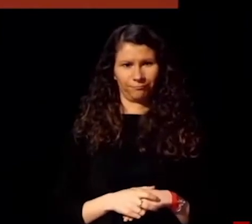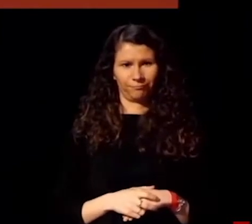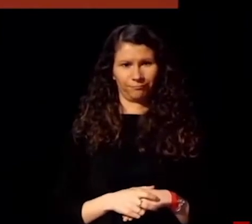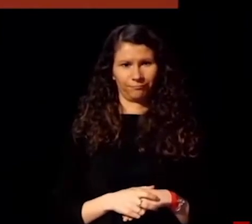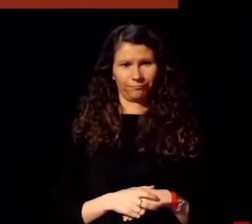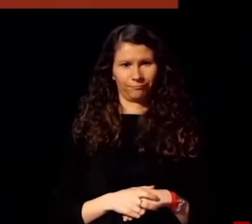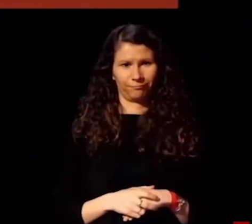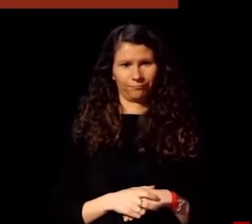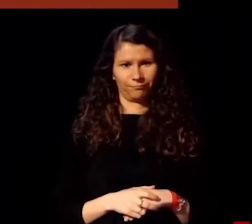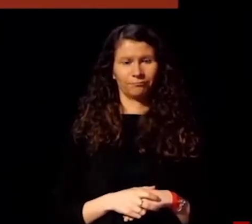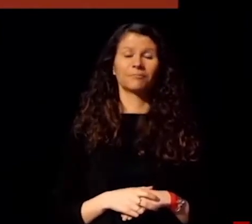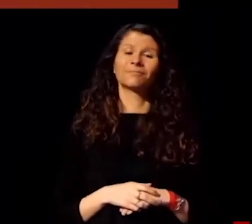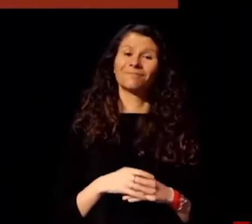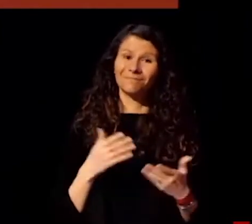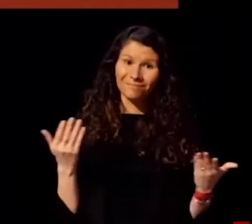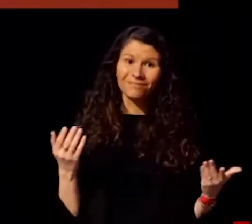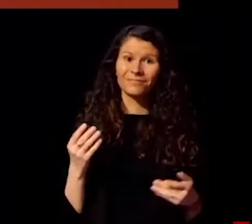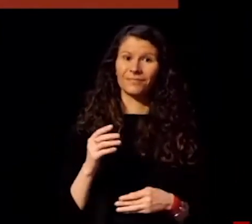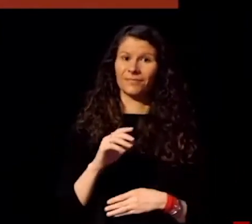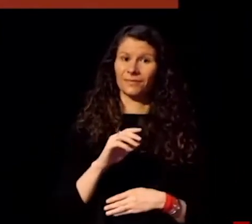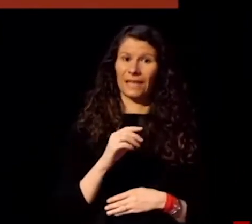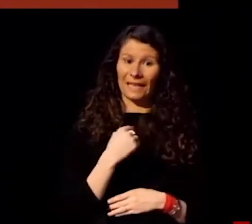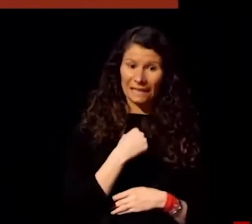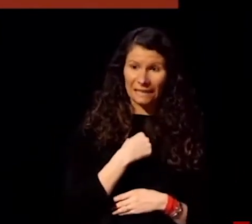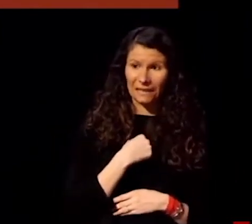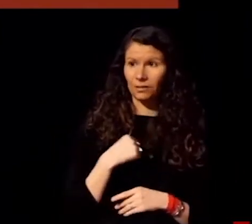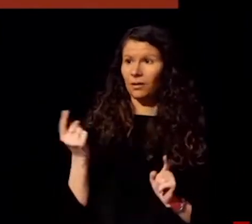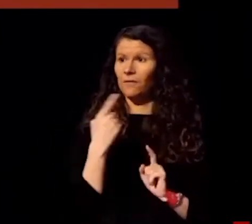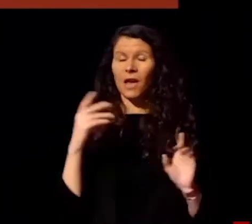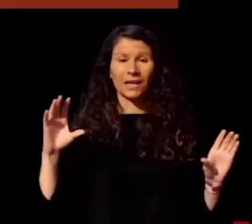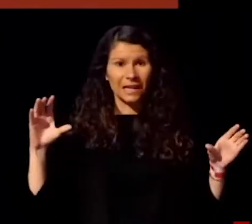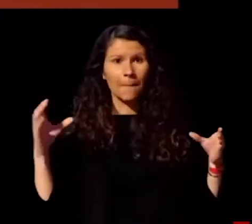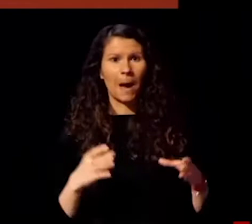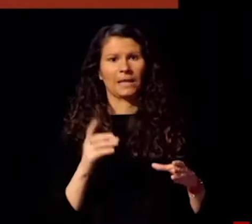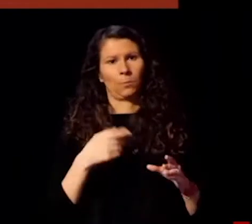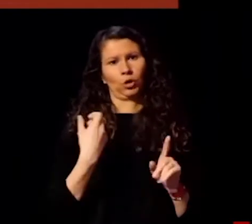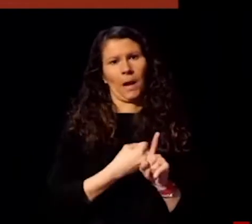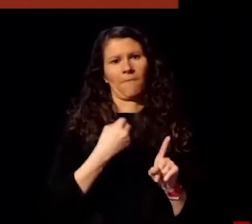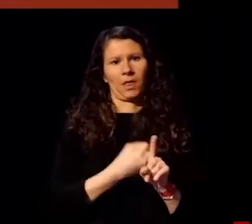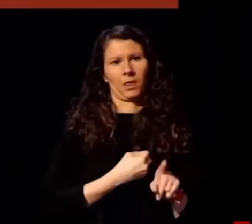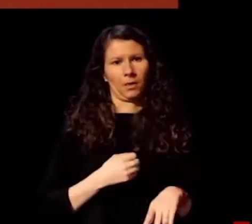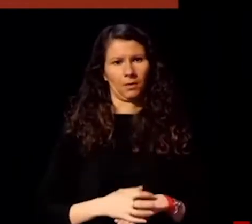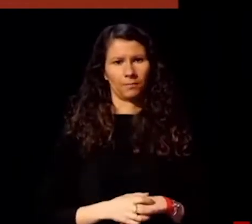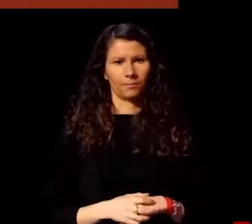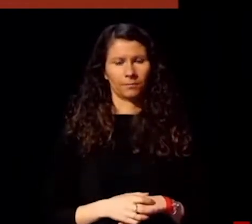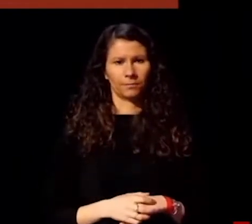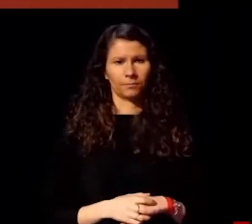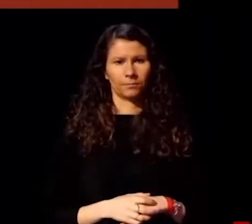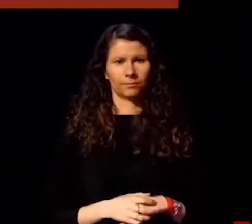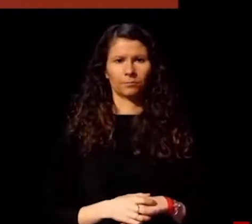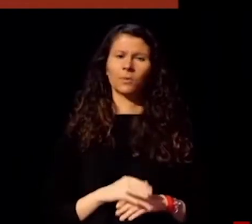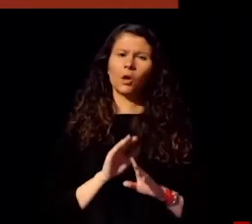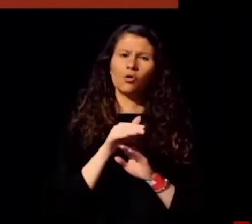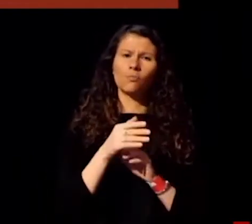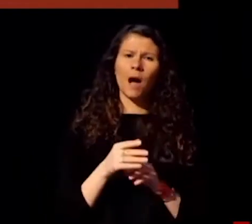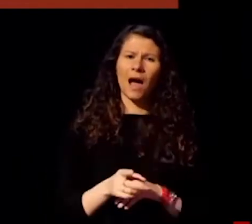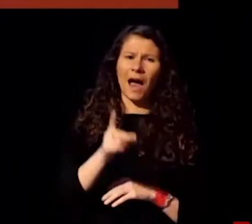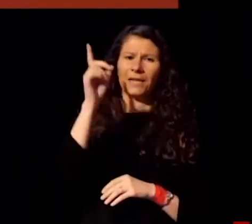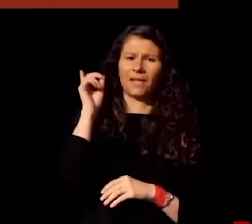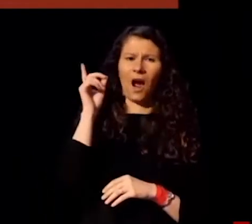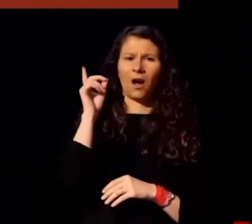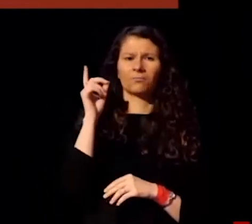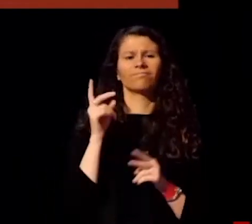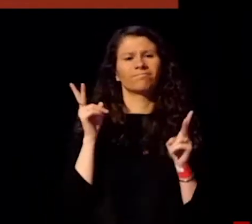dafür werde ich dafür müssen wir gemeinsam kämpfen seit über einem jahr überschattet